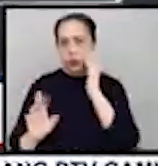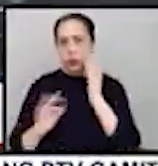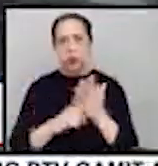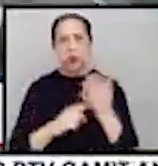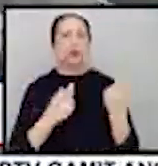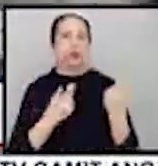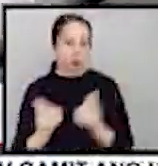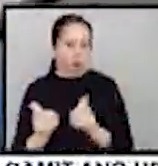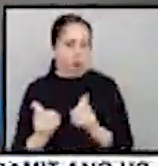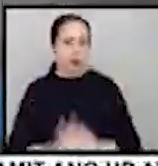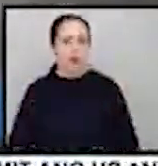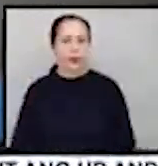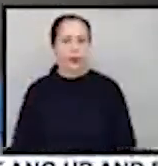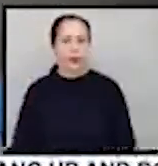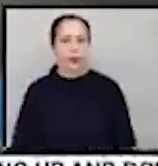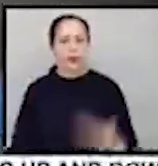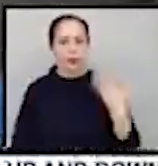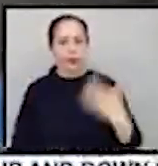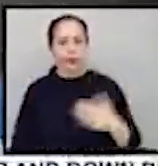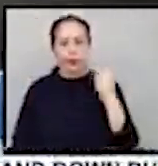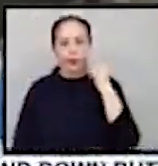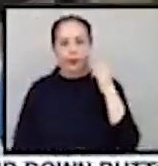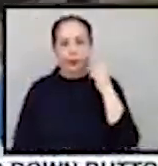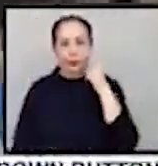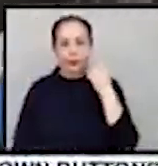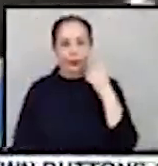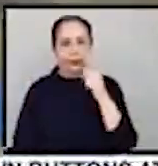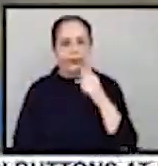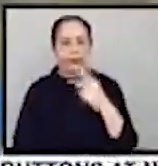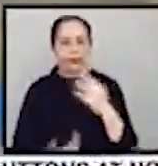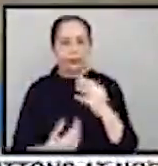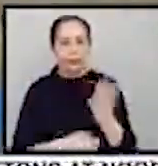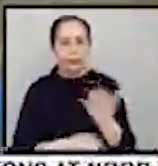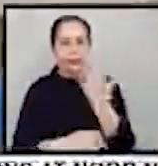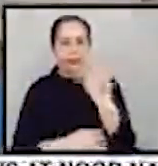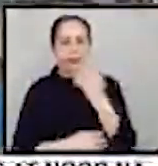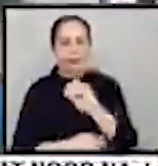Nayumi Tiburcio, para sa Morning Show ng Bayan, Rise and Shine Pilipinas.